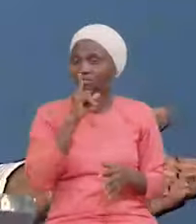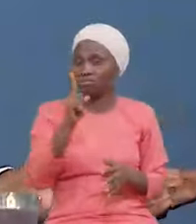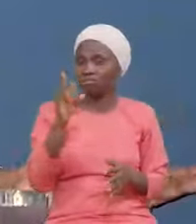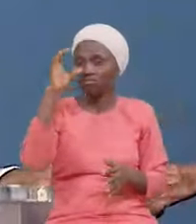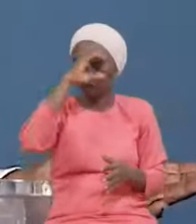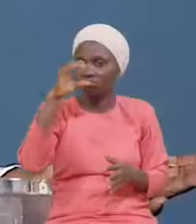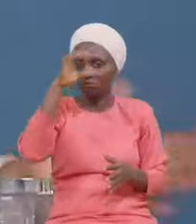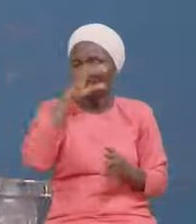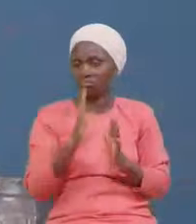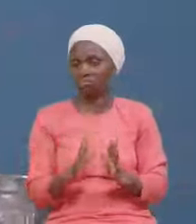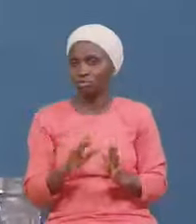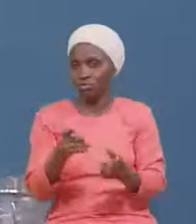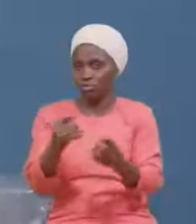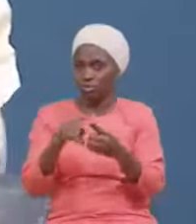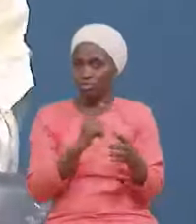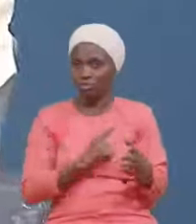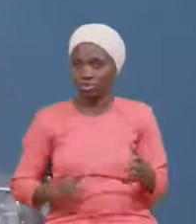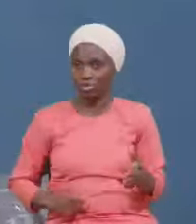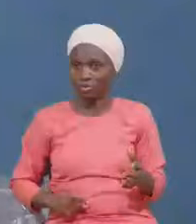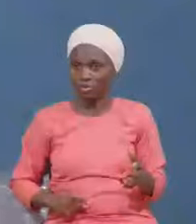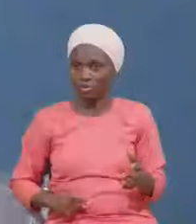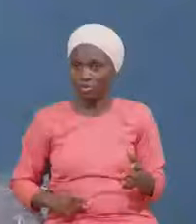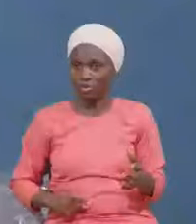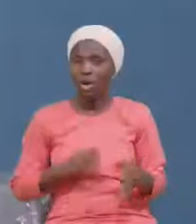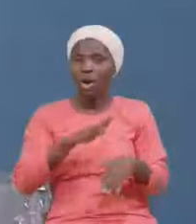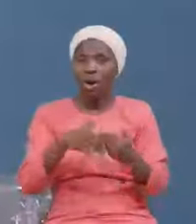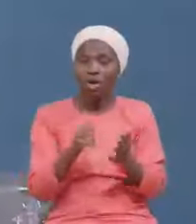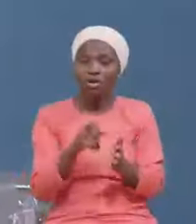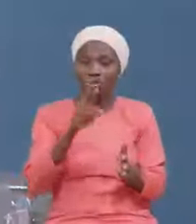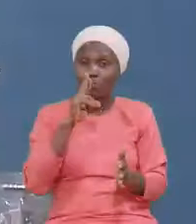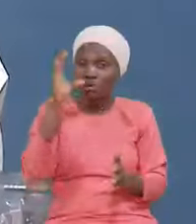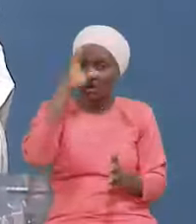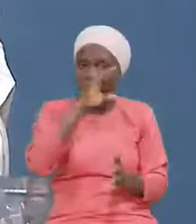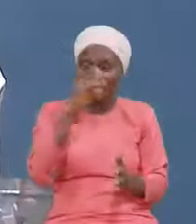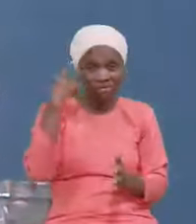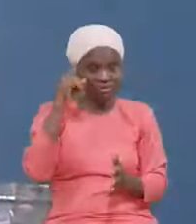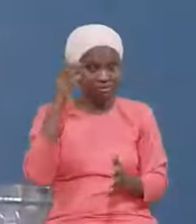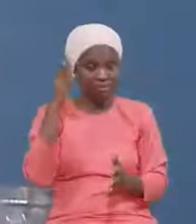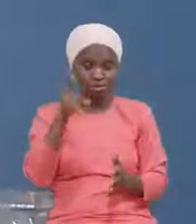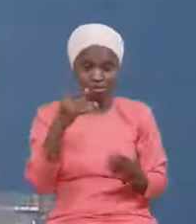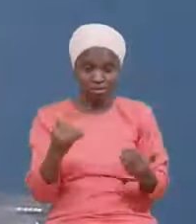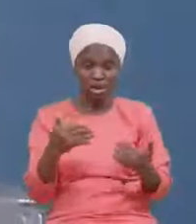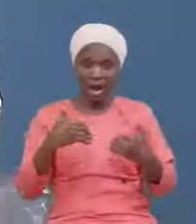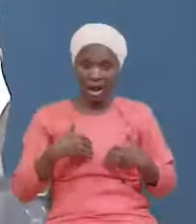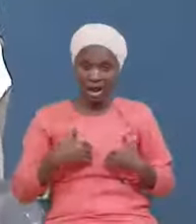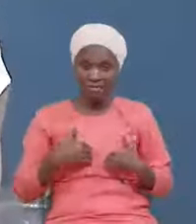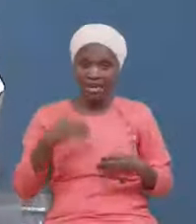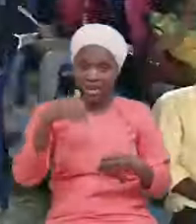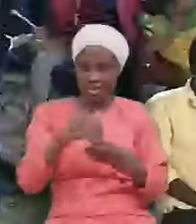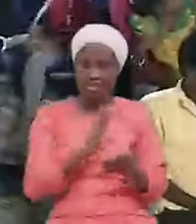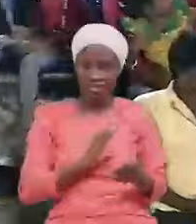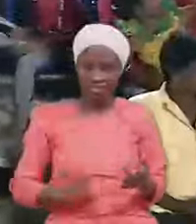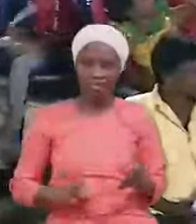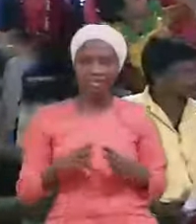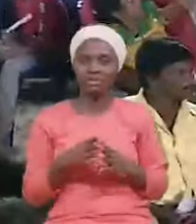the Lord. ప్రభు యొద్దకు వచ్చాను. All that you have been seeking for, you now have in Christ. ఈ